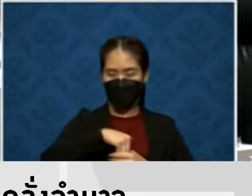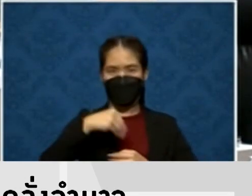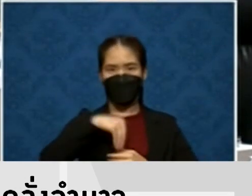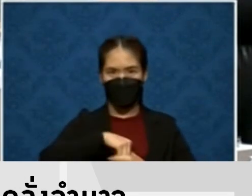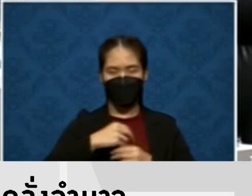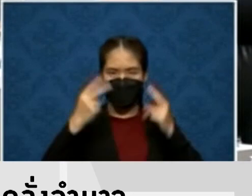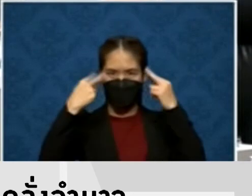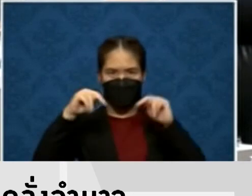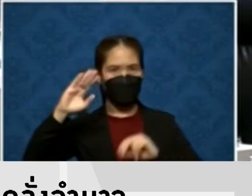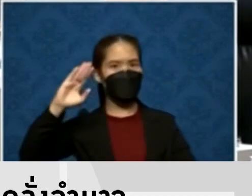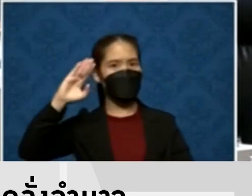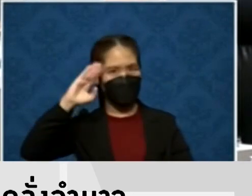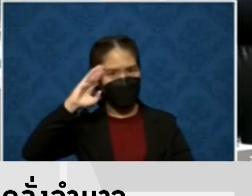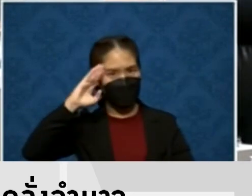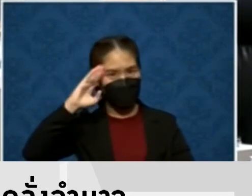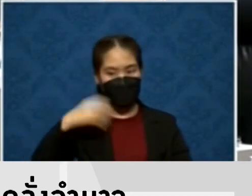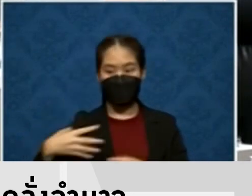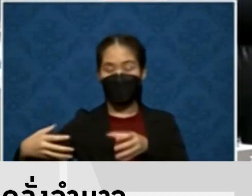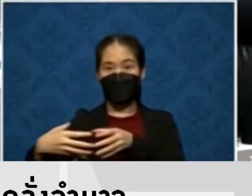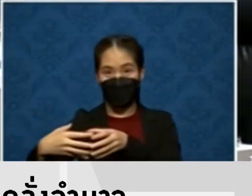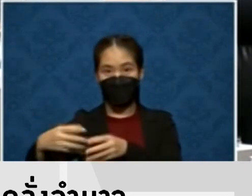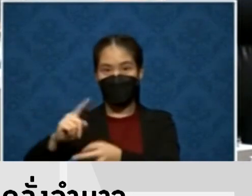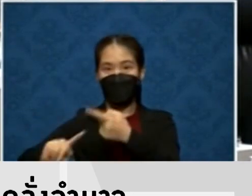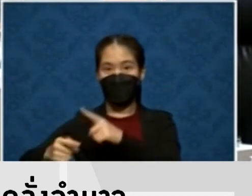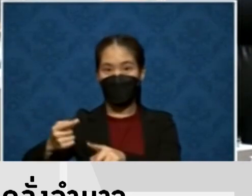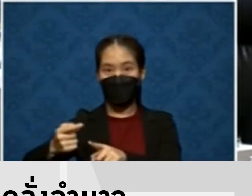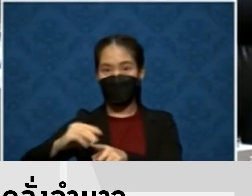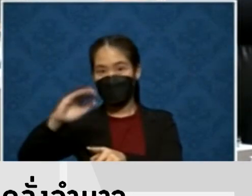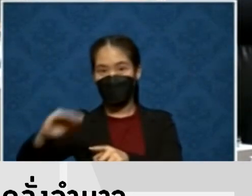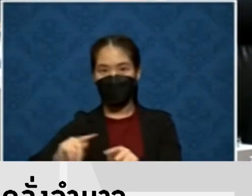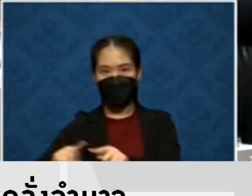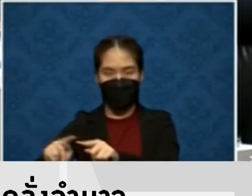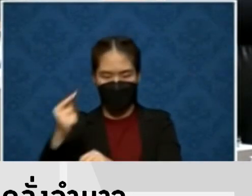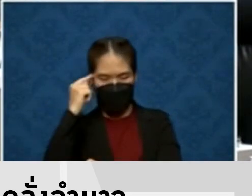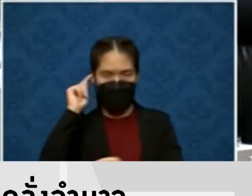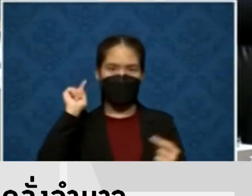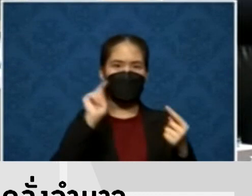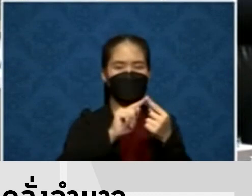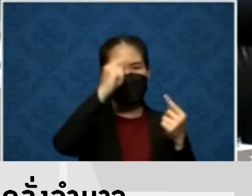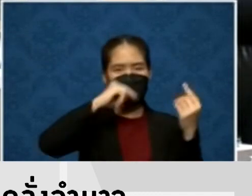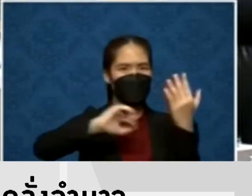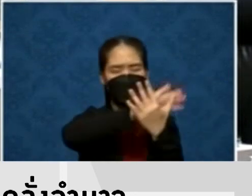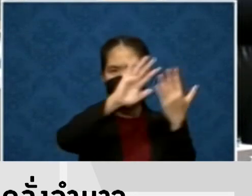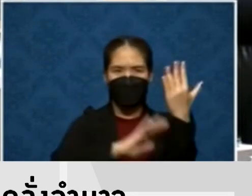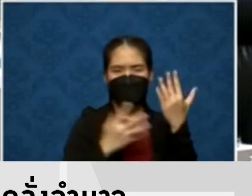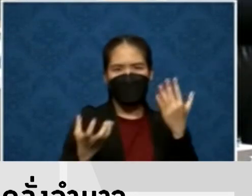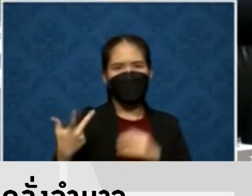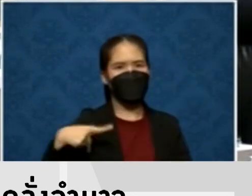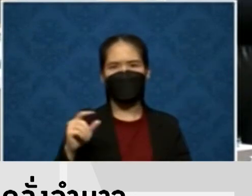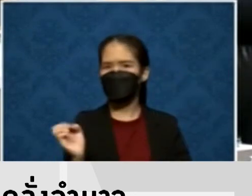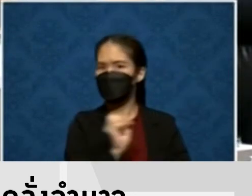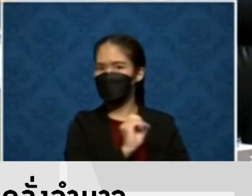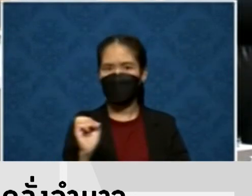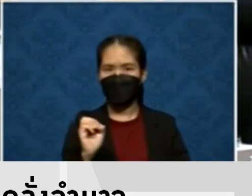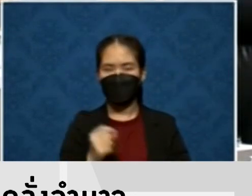กประยุทธ์จันทร์โอชาและพวกพ้องไม่ยึดประโยชน์ของประเทศและประชาชนโดยส่วนรวมเป็นที่ตั้งใจ